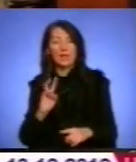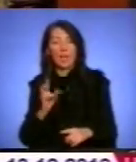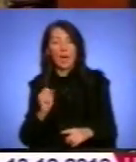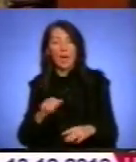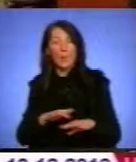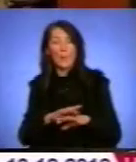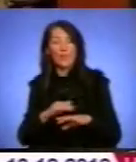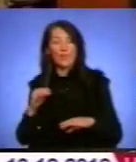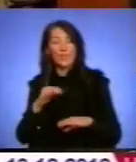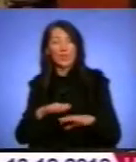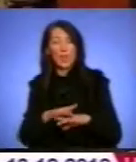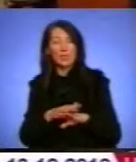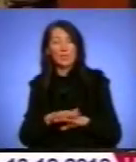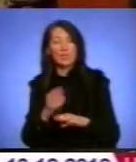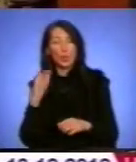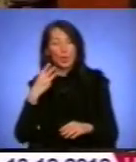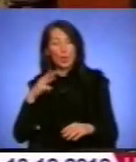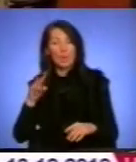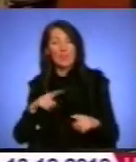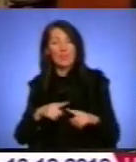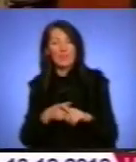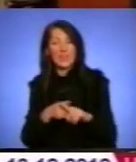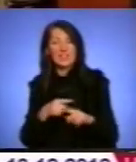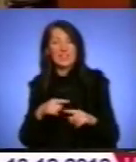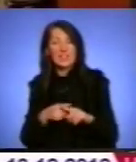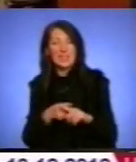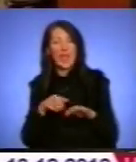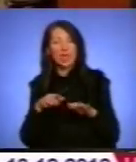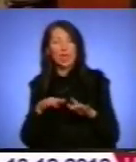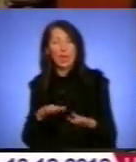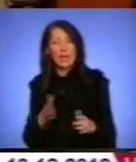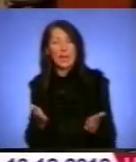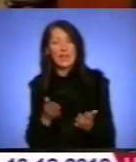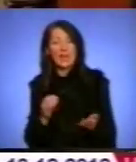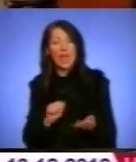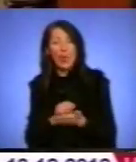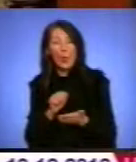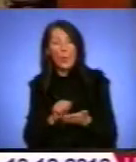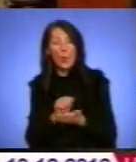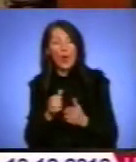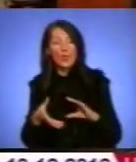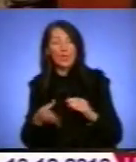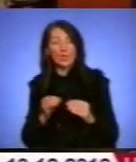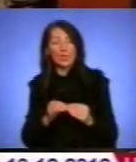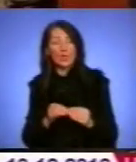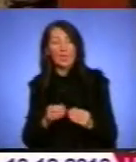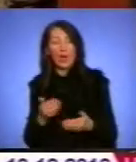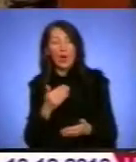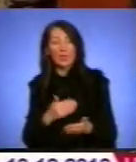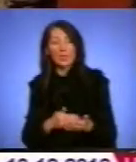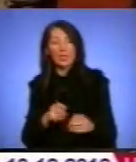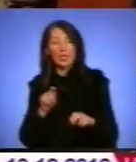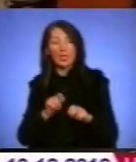математичне, фізико-математичне моделювання в техніці і технологіях, де опубліковані результати останніх